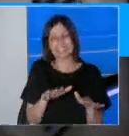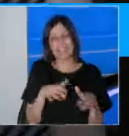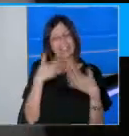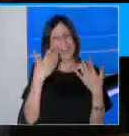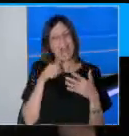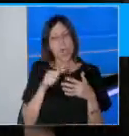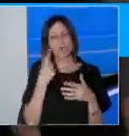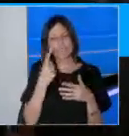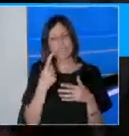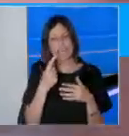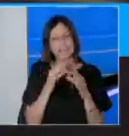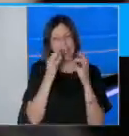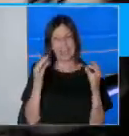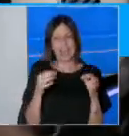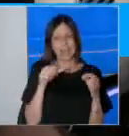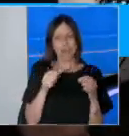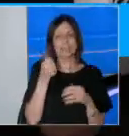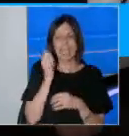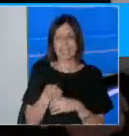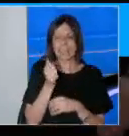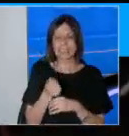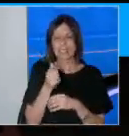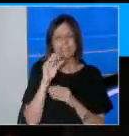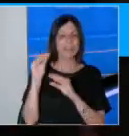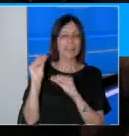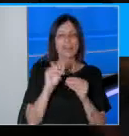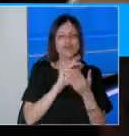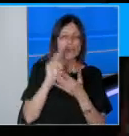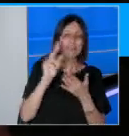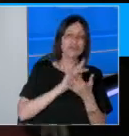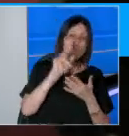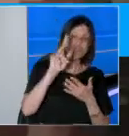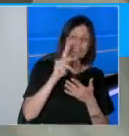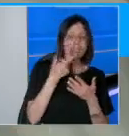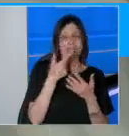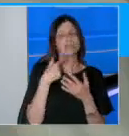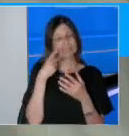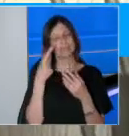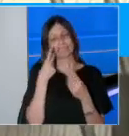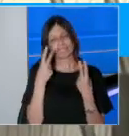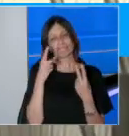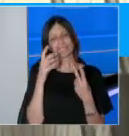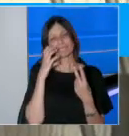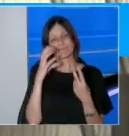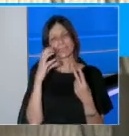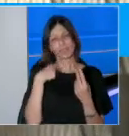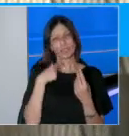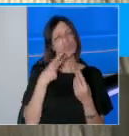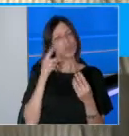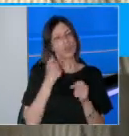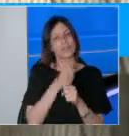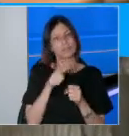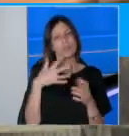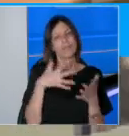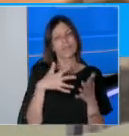ערוץ אחד. תתחיל מערוץ הכנסת ותעבור לערוץ 13, 12, 11. אז אני מזמין אותך לצפות בנו יותר כדי לבקר את זה, כי כאן אנחנו מבקרים,